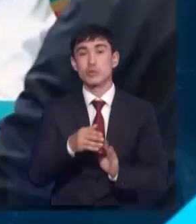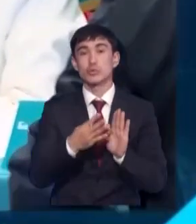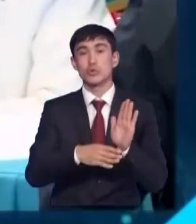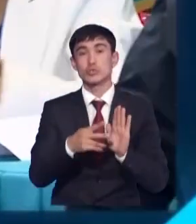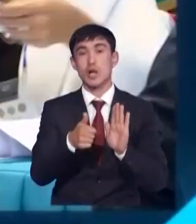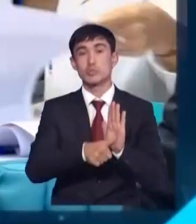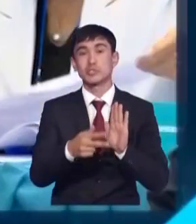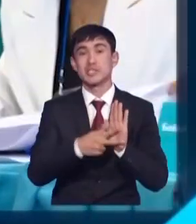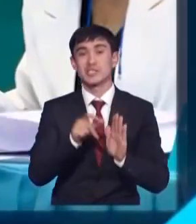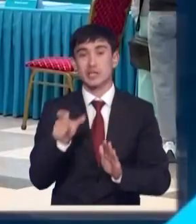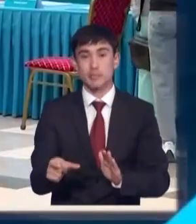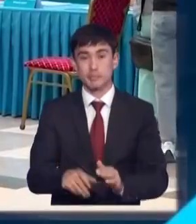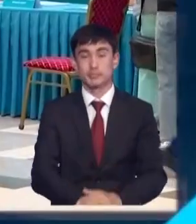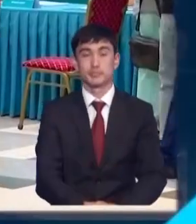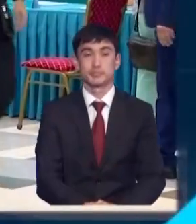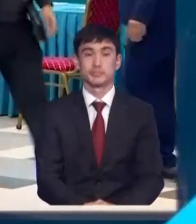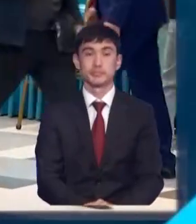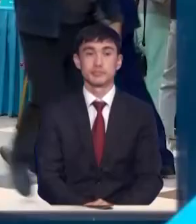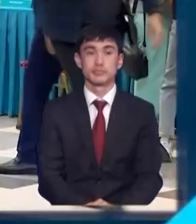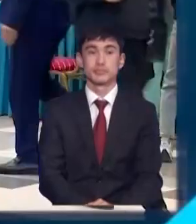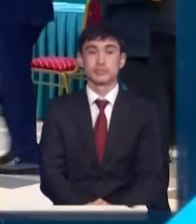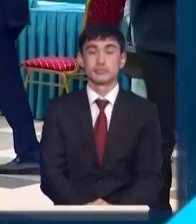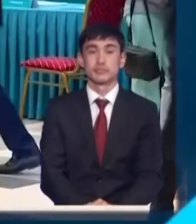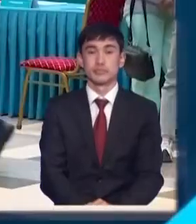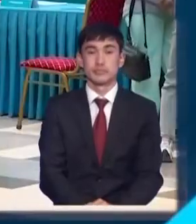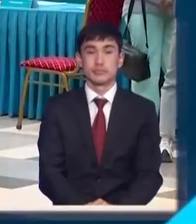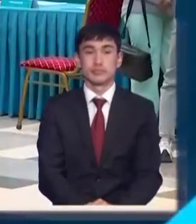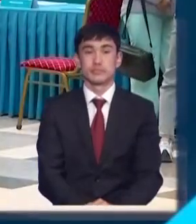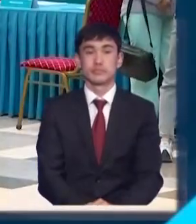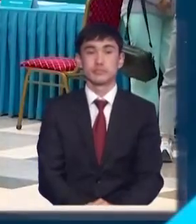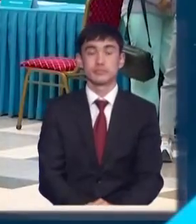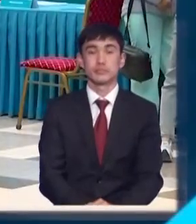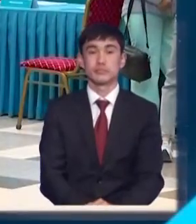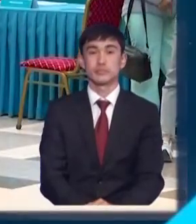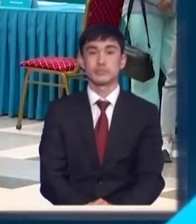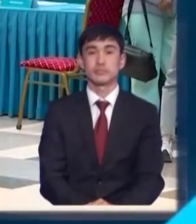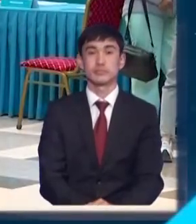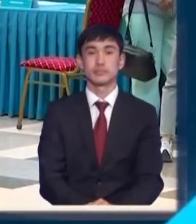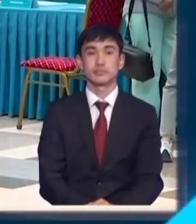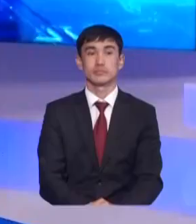12 176 968 адам. Алмат Хамид, Ринат Утеев, Жетсу арнасы, Астана.